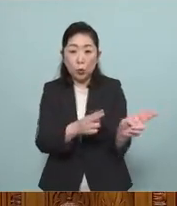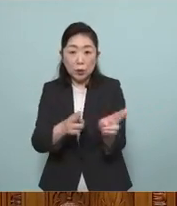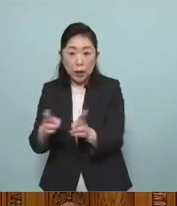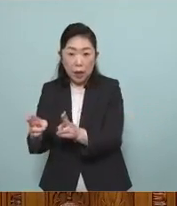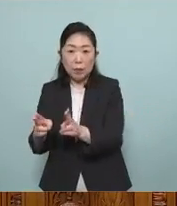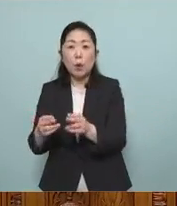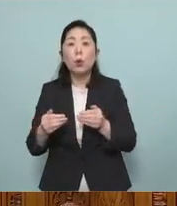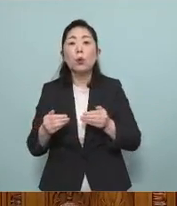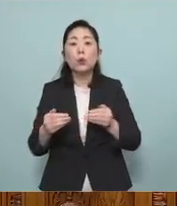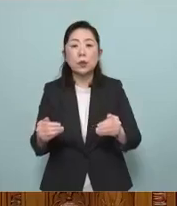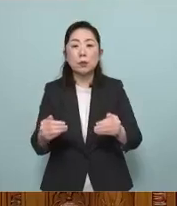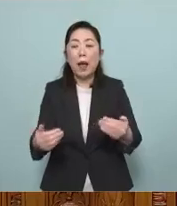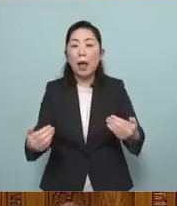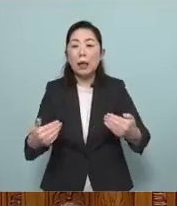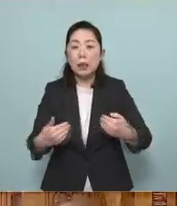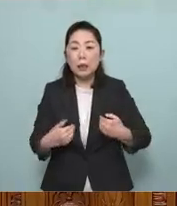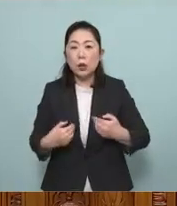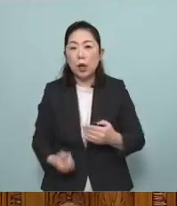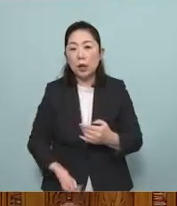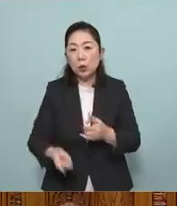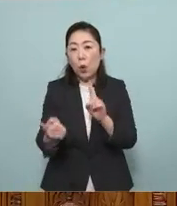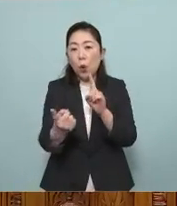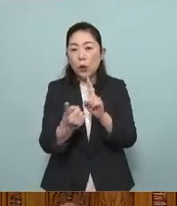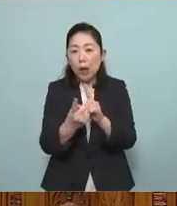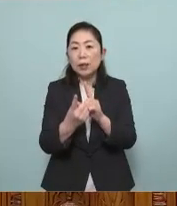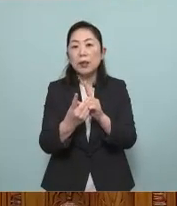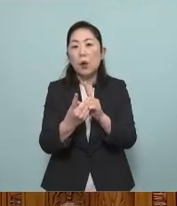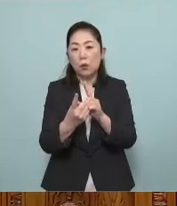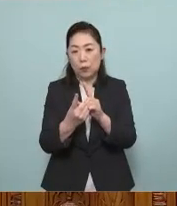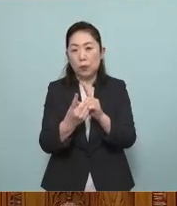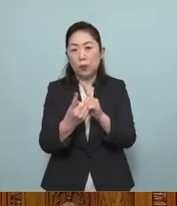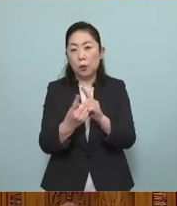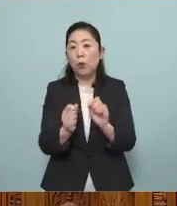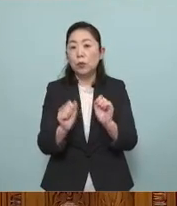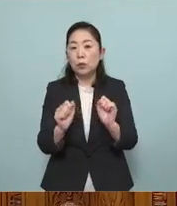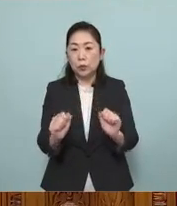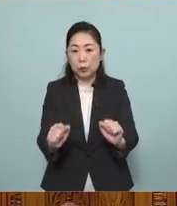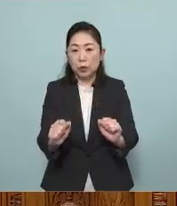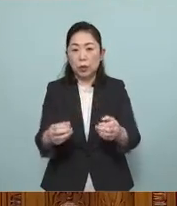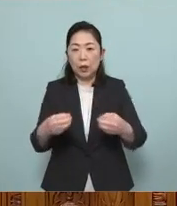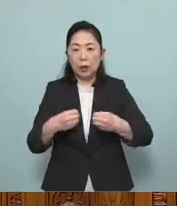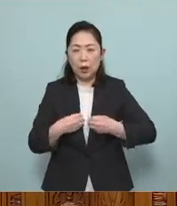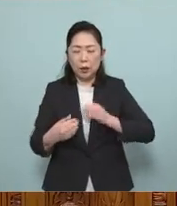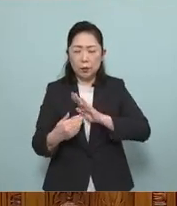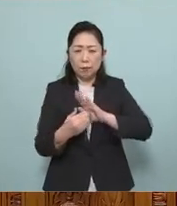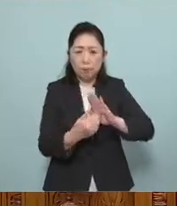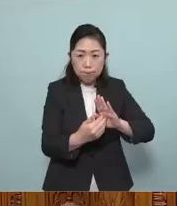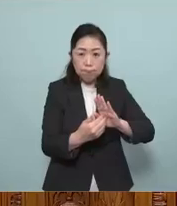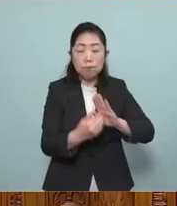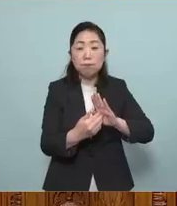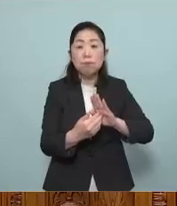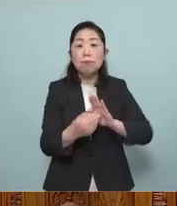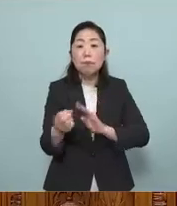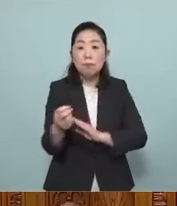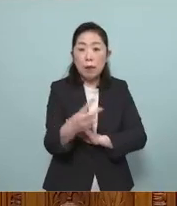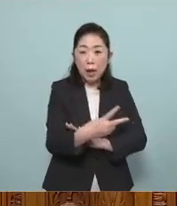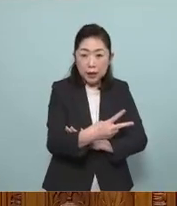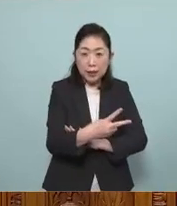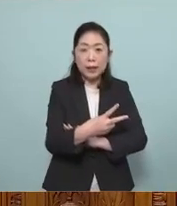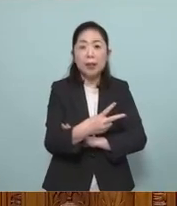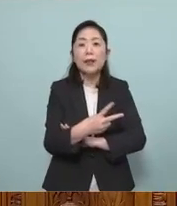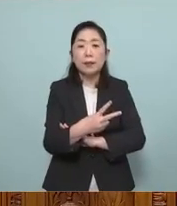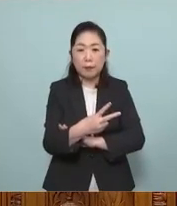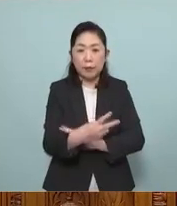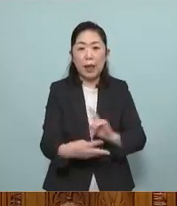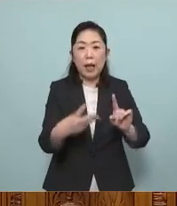必要な即応体制を確保します。感染を抑えるためだけでなく、